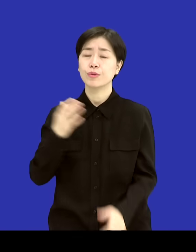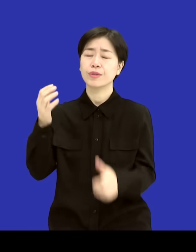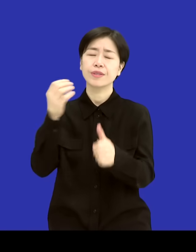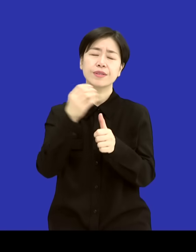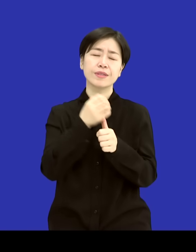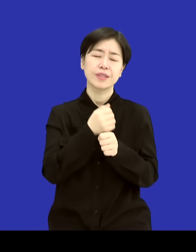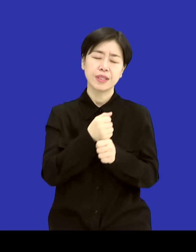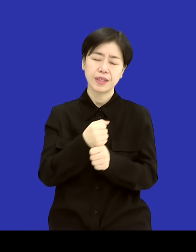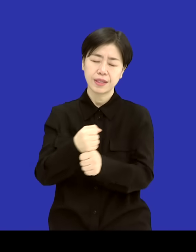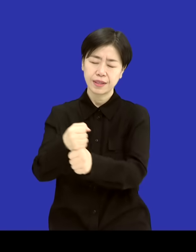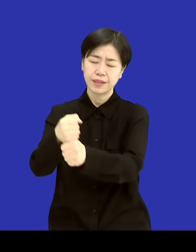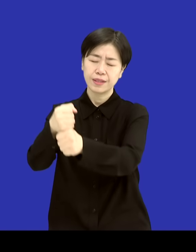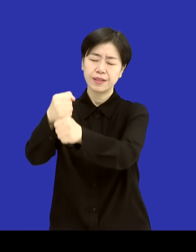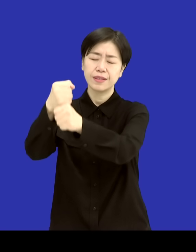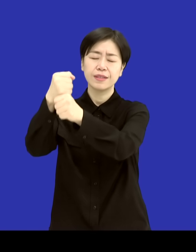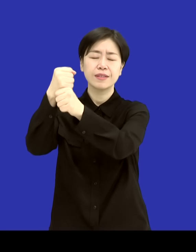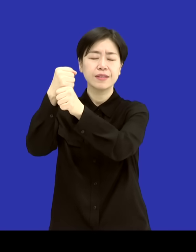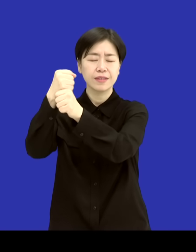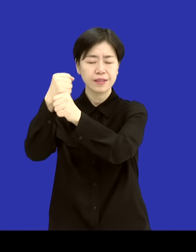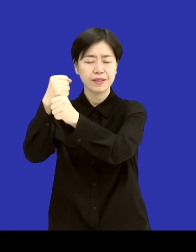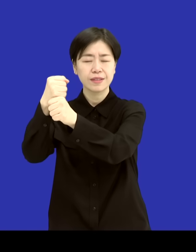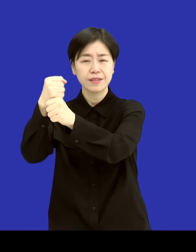나를